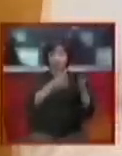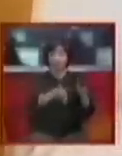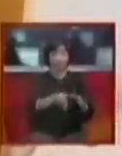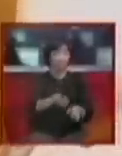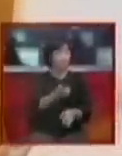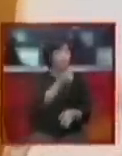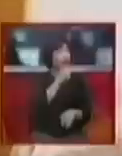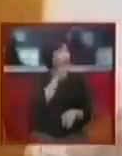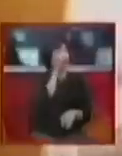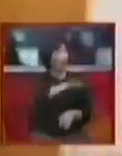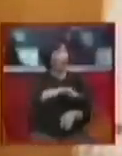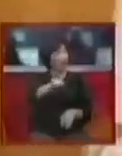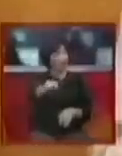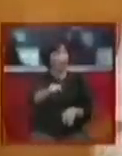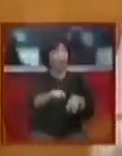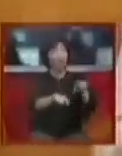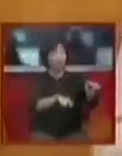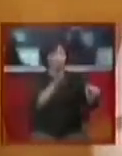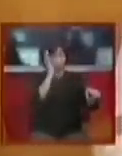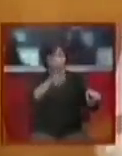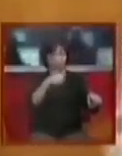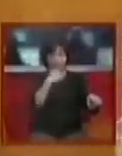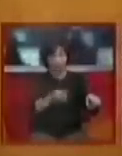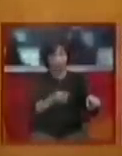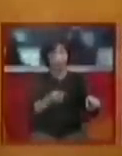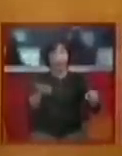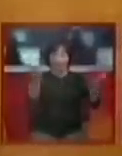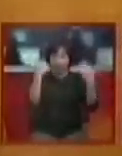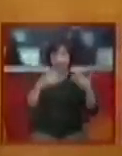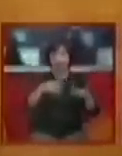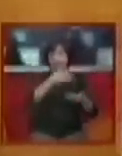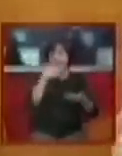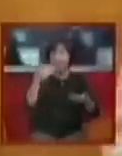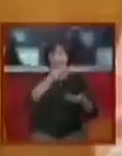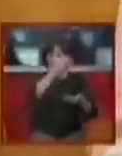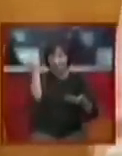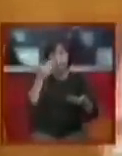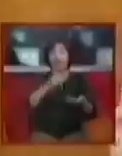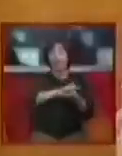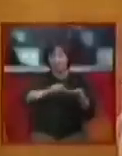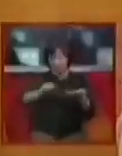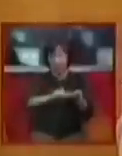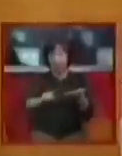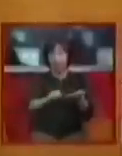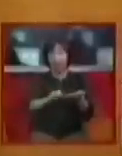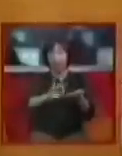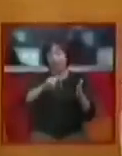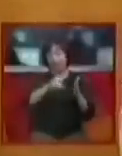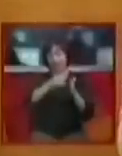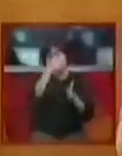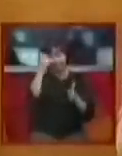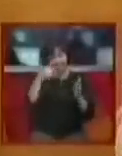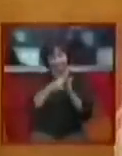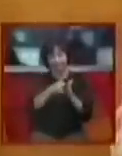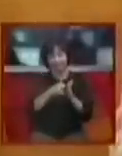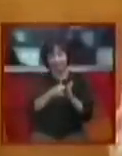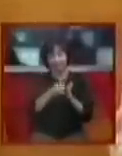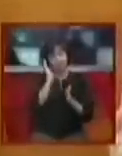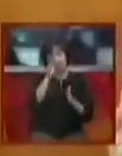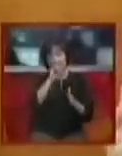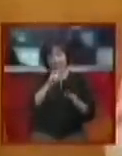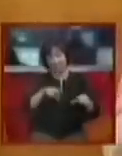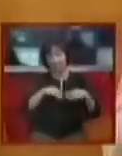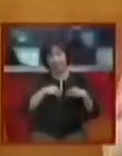po ang magsasabing, haya na, magkaisa na, forgive and forget na lang para makausad na tayo. Hindi ko po matatanggap